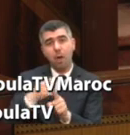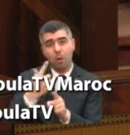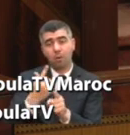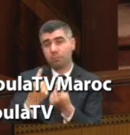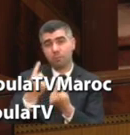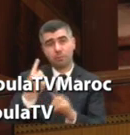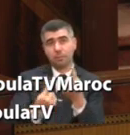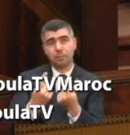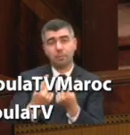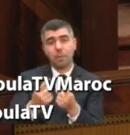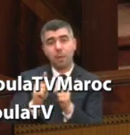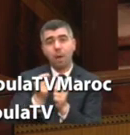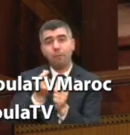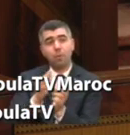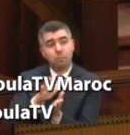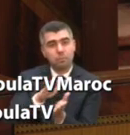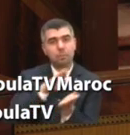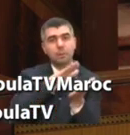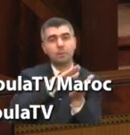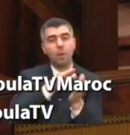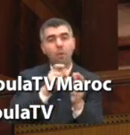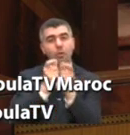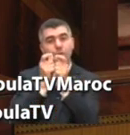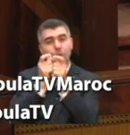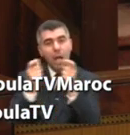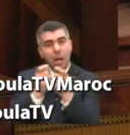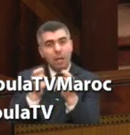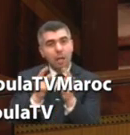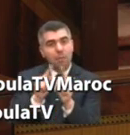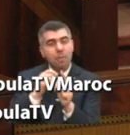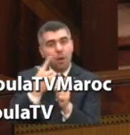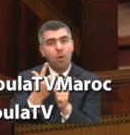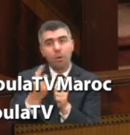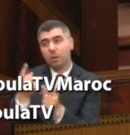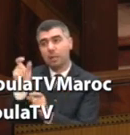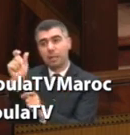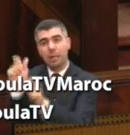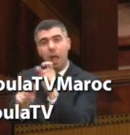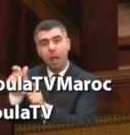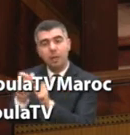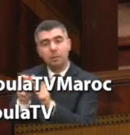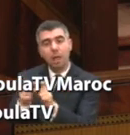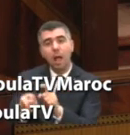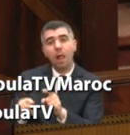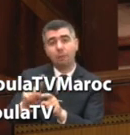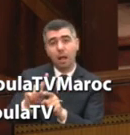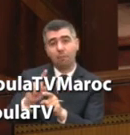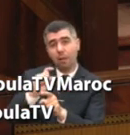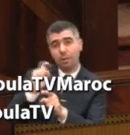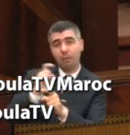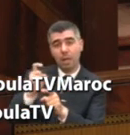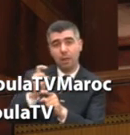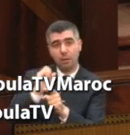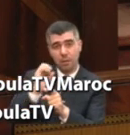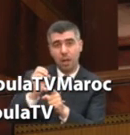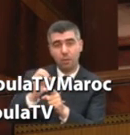كيعني ضخ الأموال فائدة هاد المقاولات على العاتق ديال هاد أبناء الشعب اللي كيأديو خدمات، وقلتو كيأديو